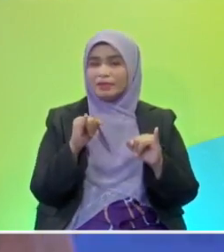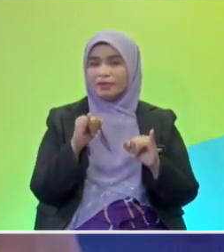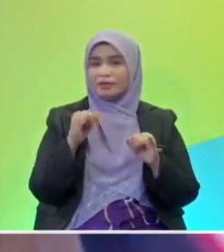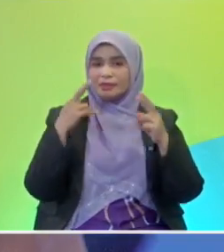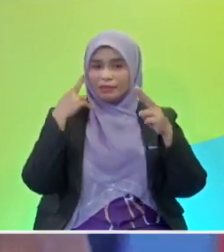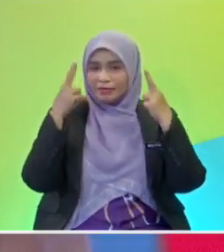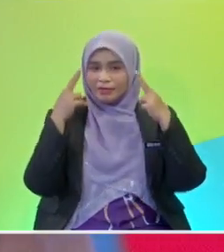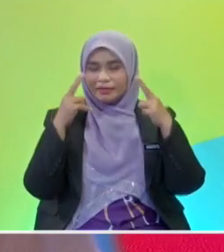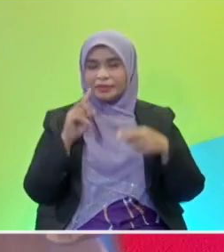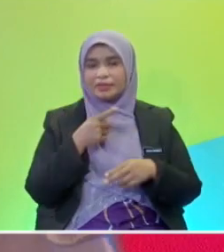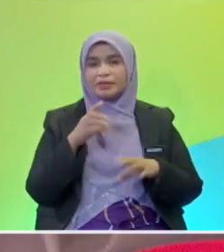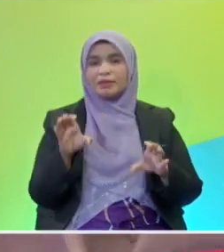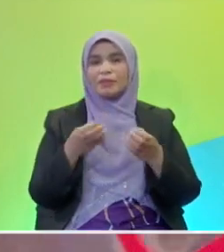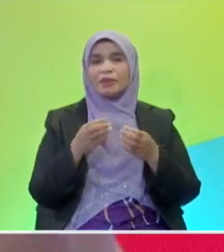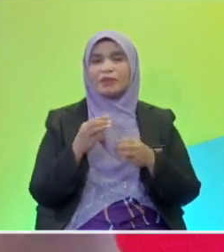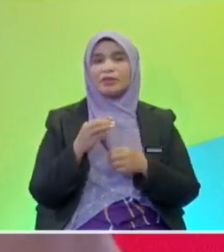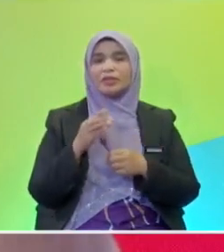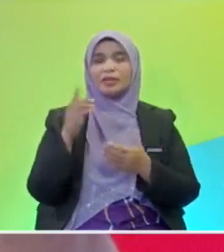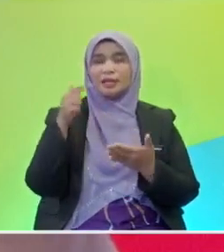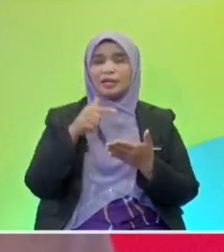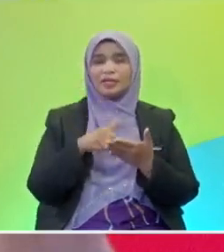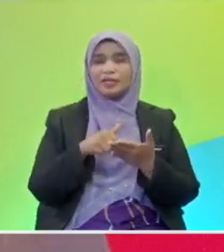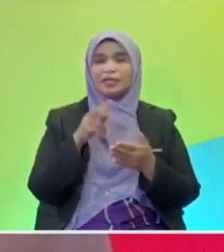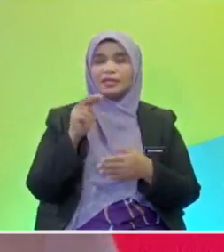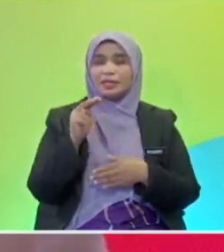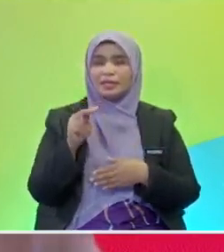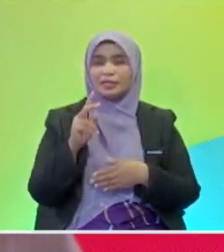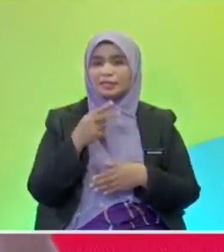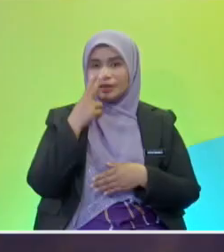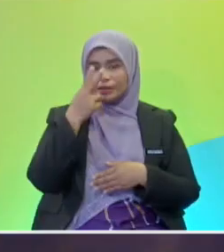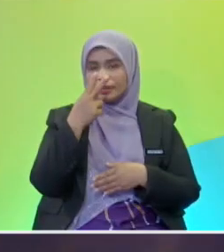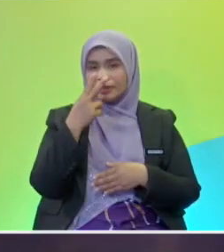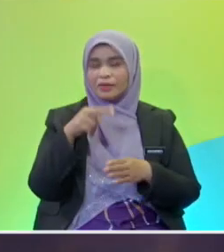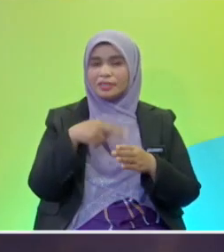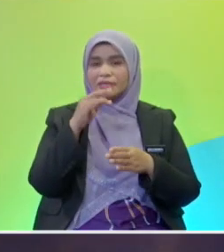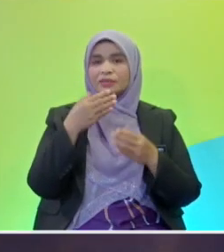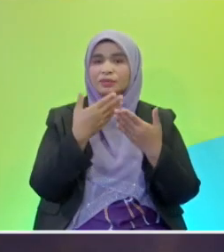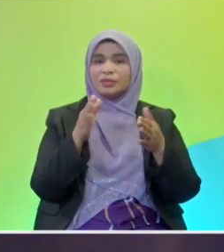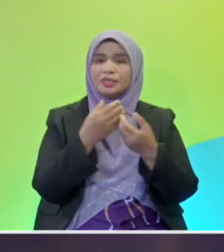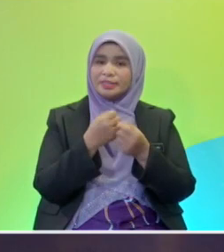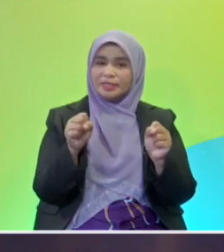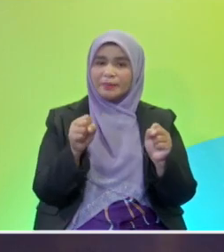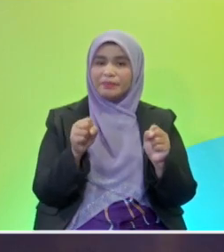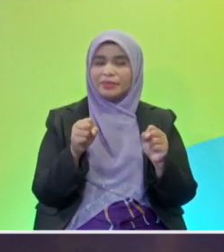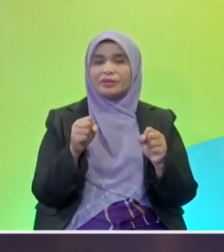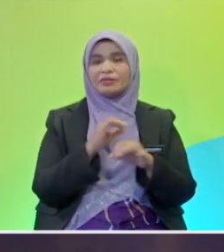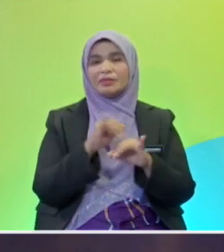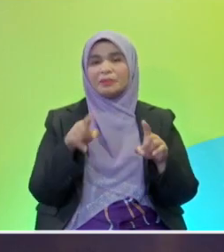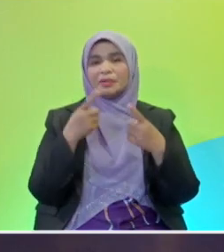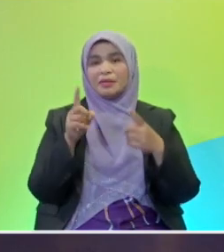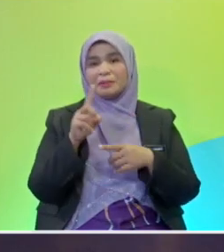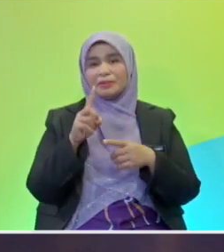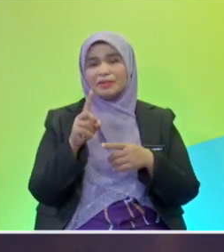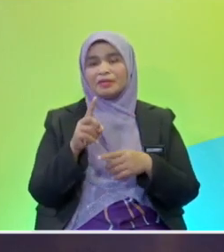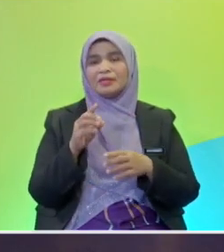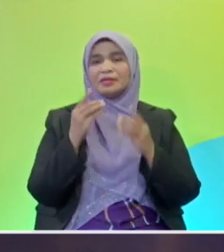buat menggunakan jahitan sembat kita akan kembali semula selepas ini untuk tengok hasil yang dah siap Bagaimana okey semua jangan ke mana-mana hanya di slot tahap